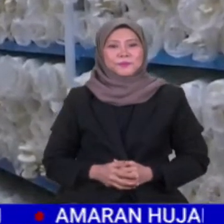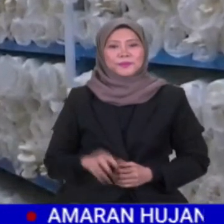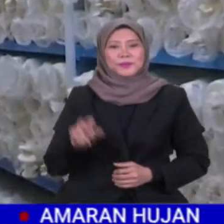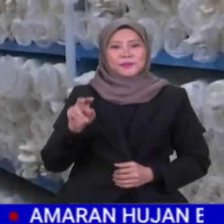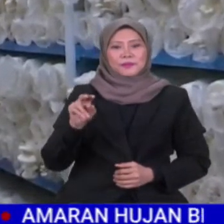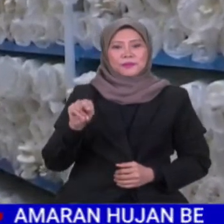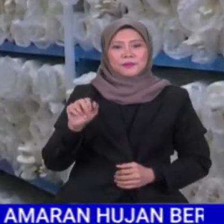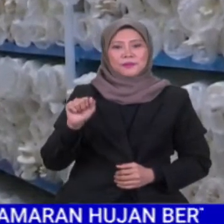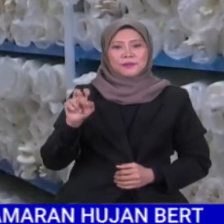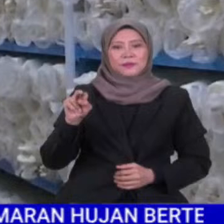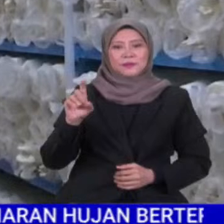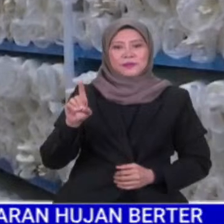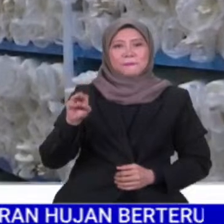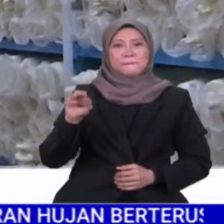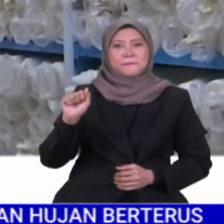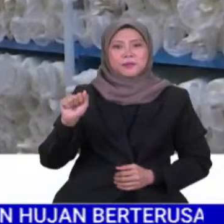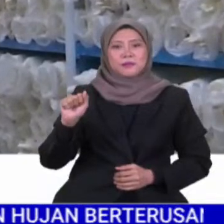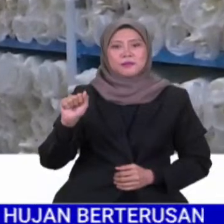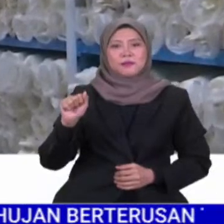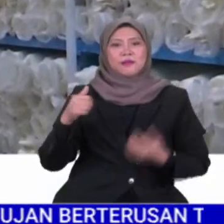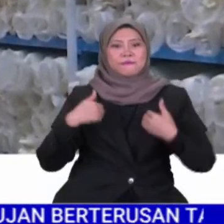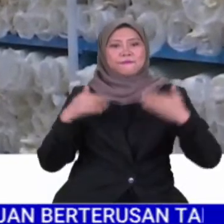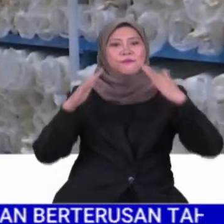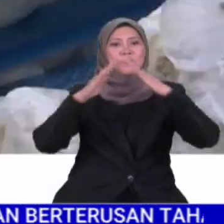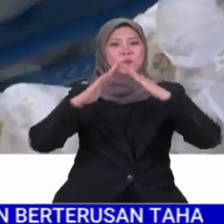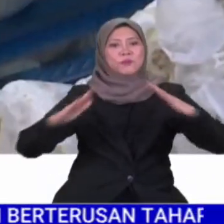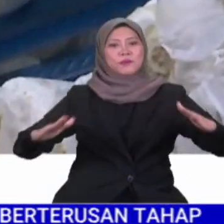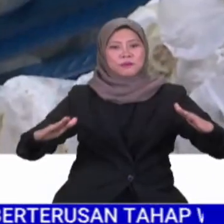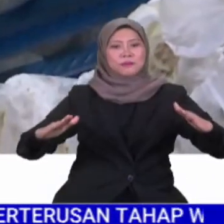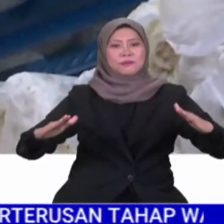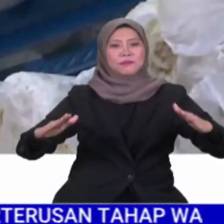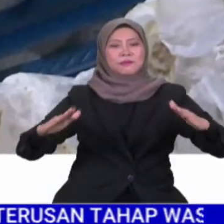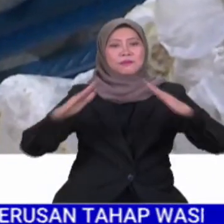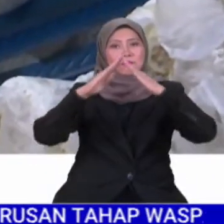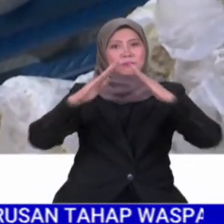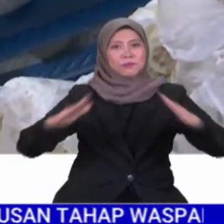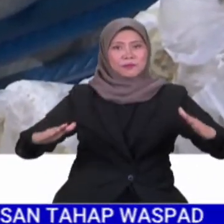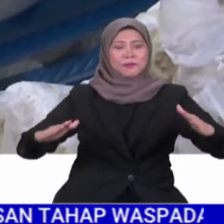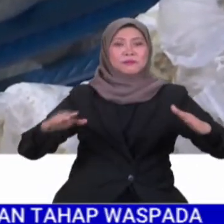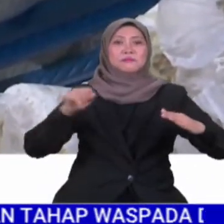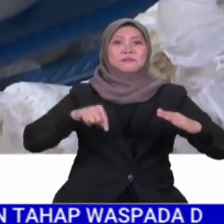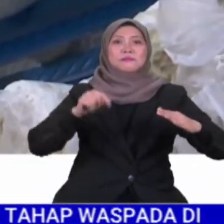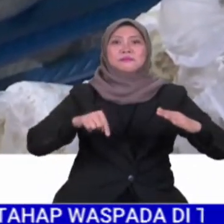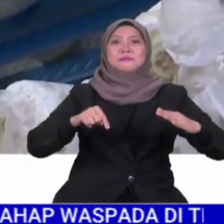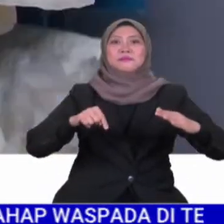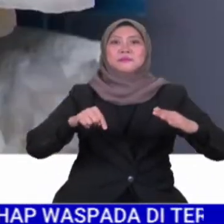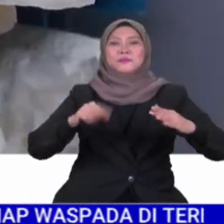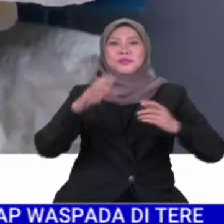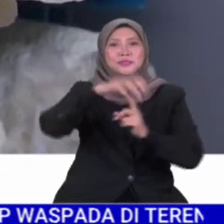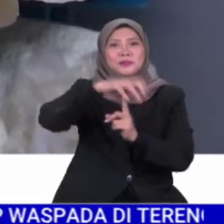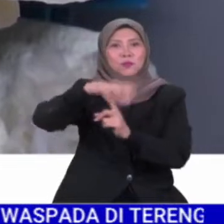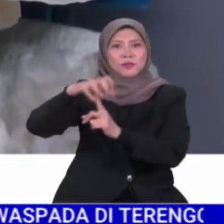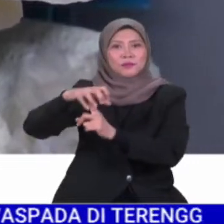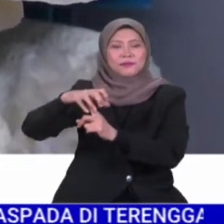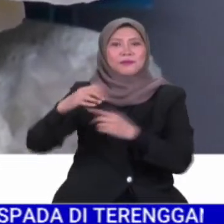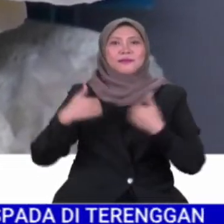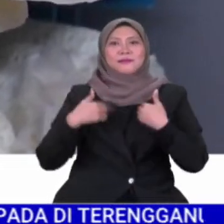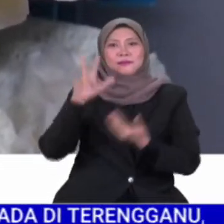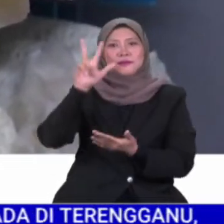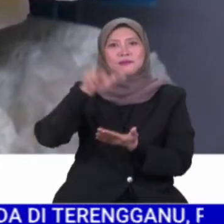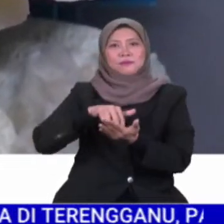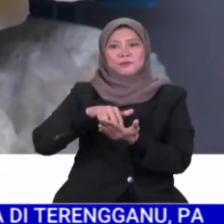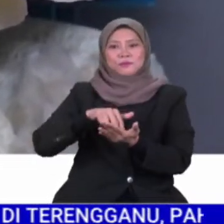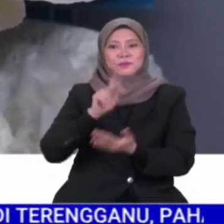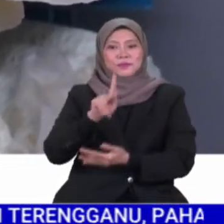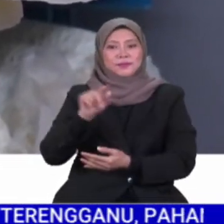Makma Kelantan memiliki dua unit rumah cendawan pintar dengan kapasiti 10,000 bongkah yang mampu menghasilkan 3,000